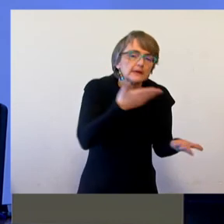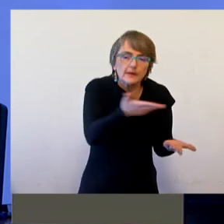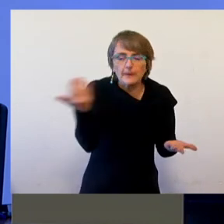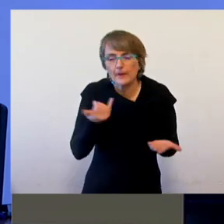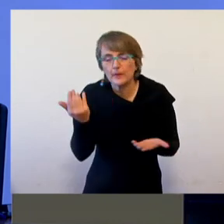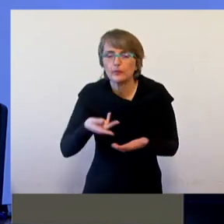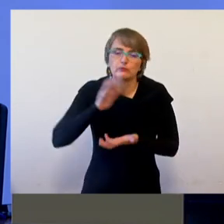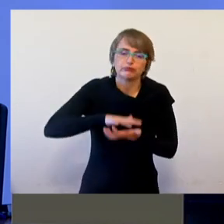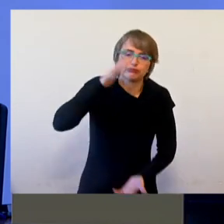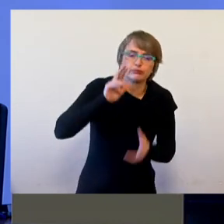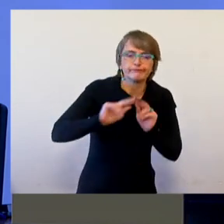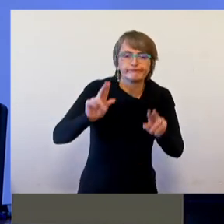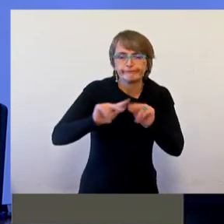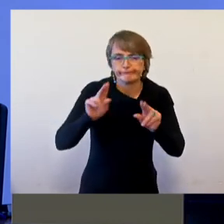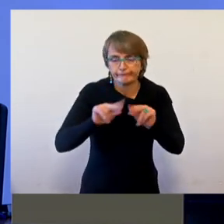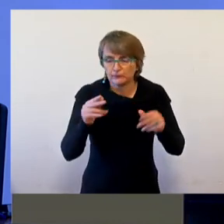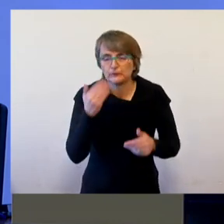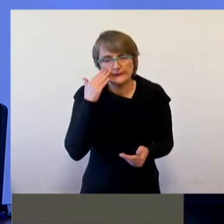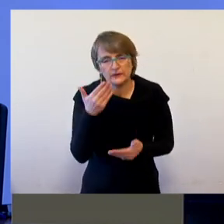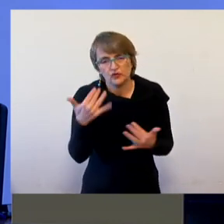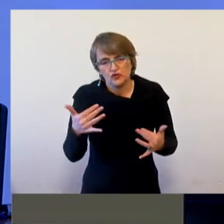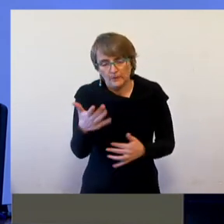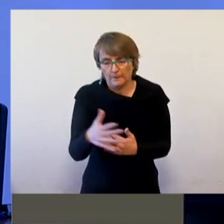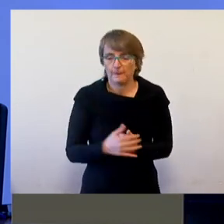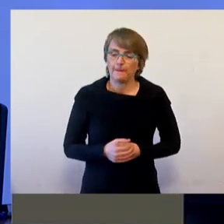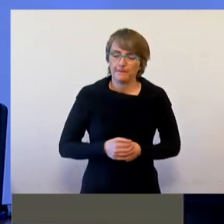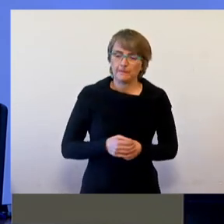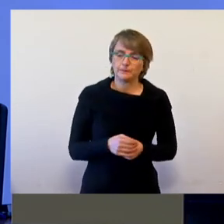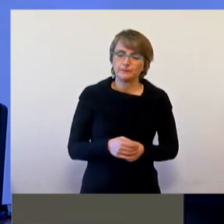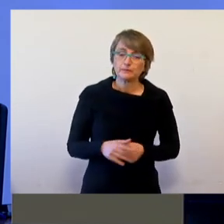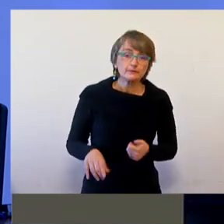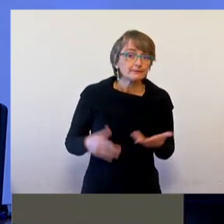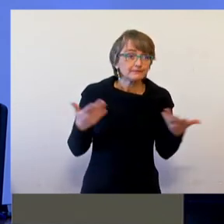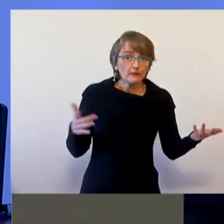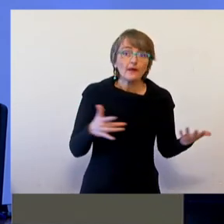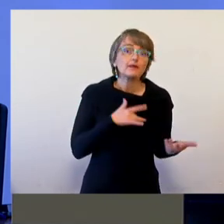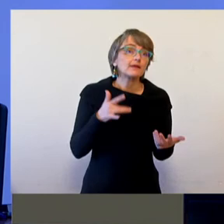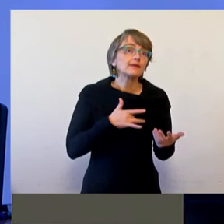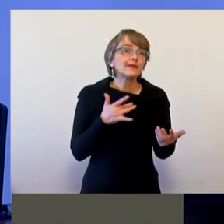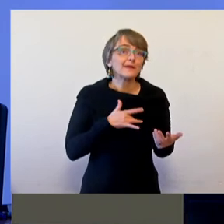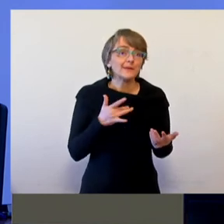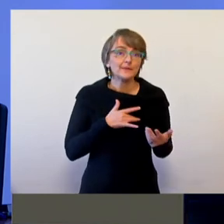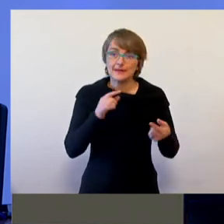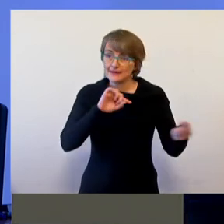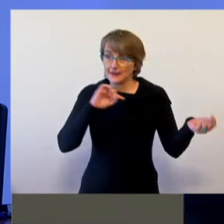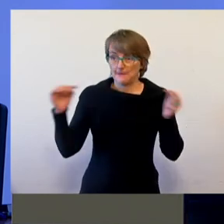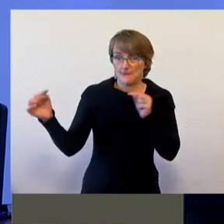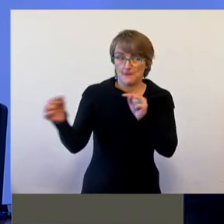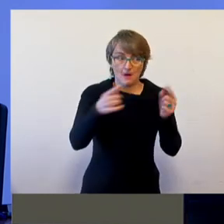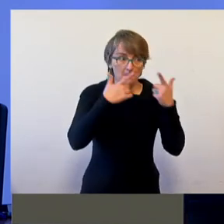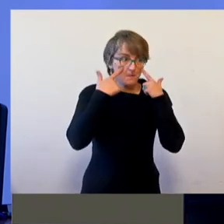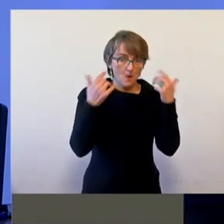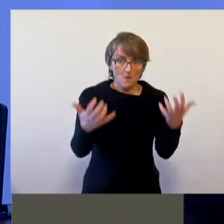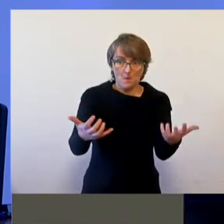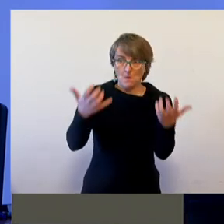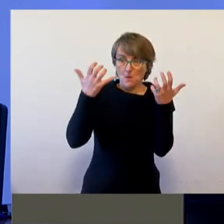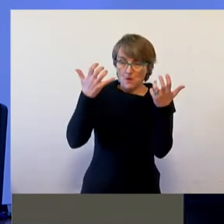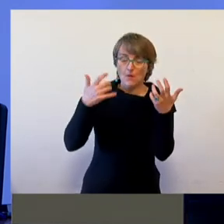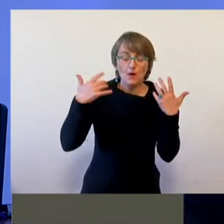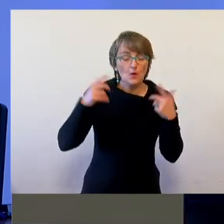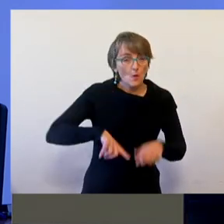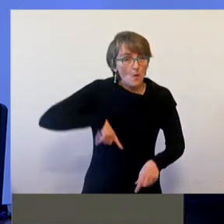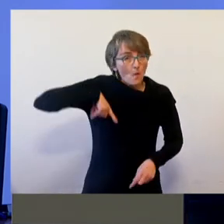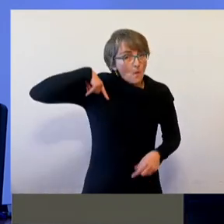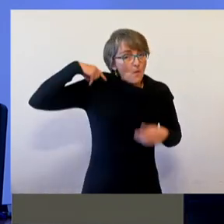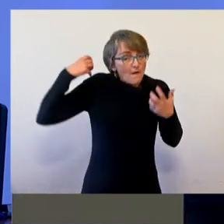maintenant. La partie de ce débat qui est intéressante, alors je vois que ça émerge réellement aujourd'hui, moi je l'ai appelé de mes voeux depuis